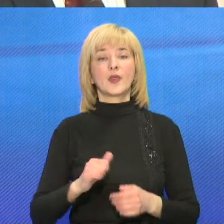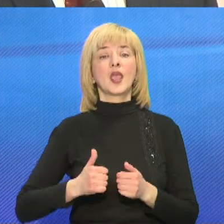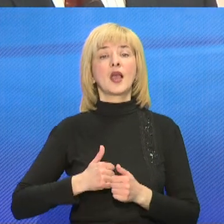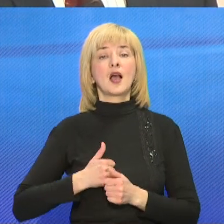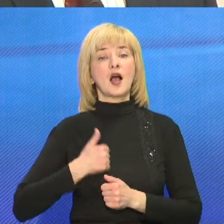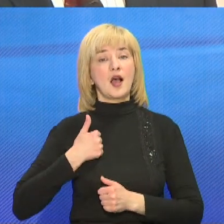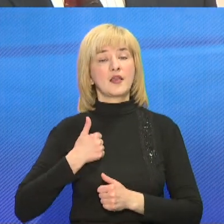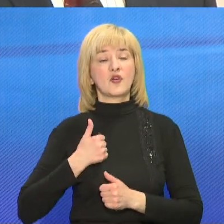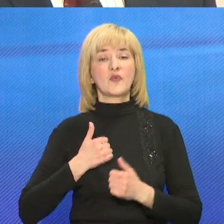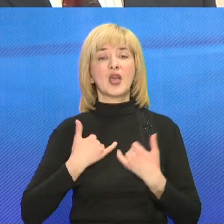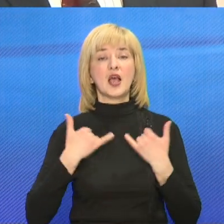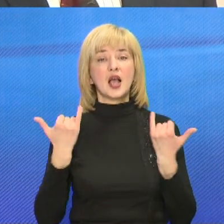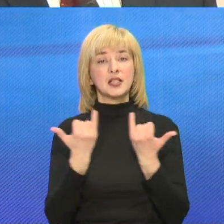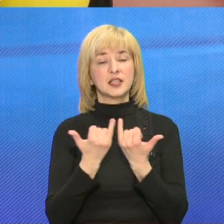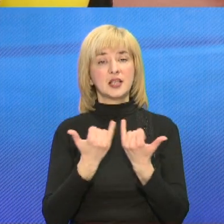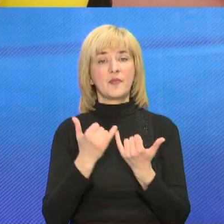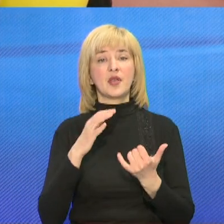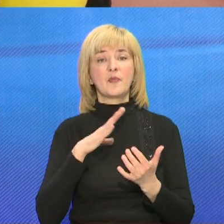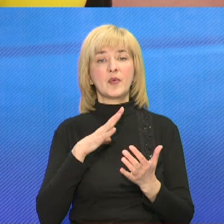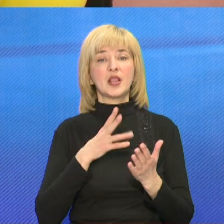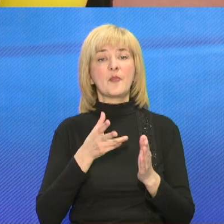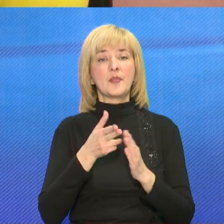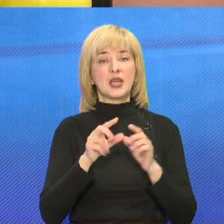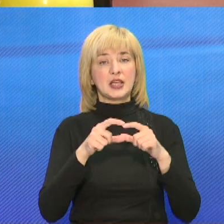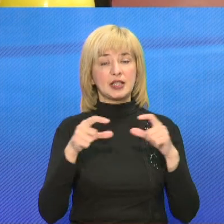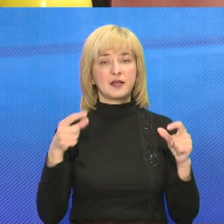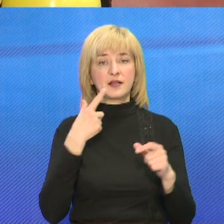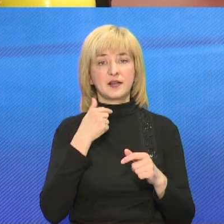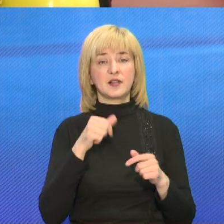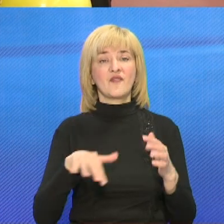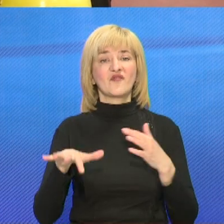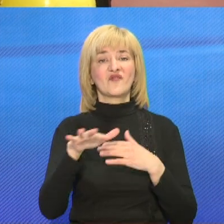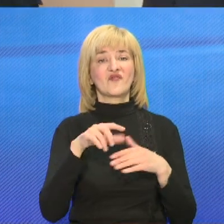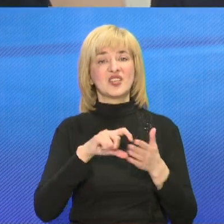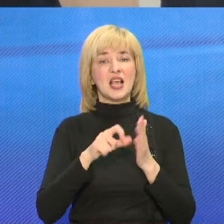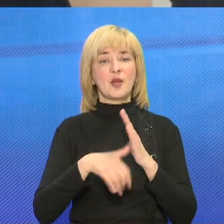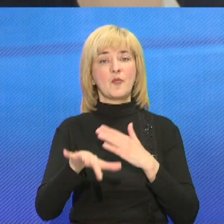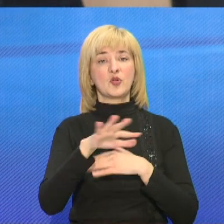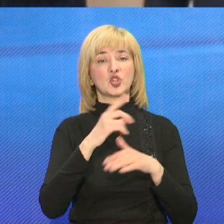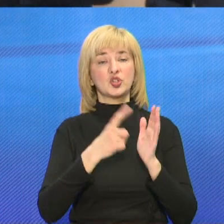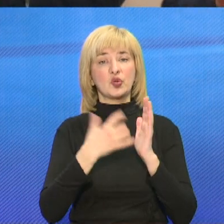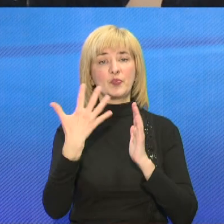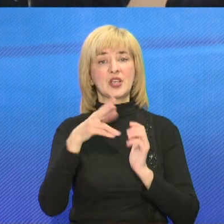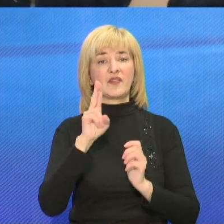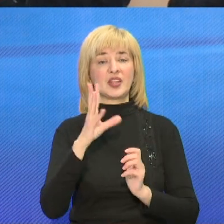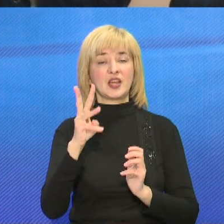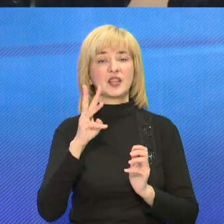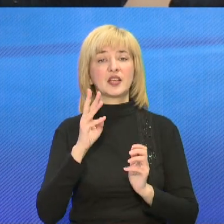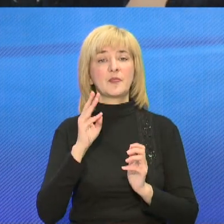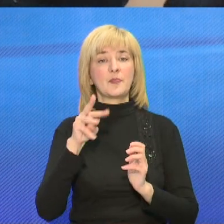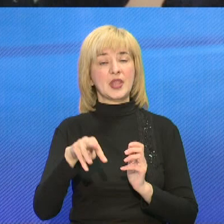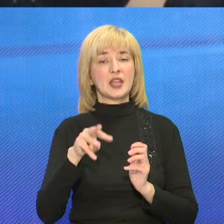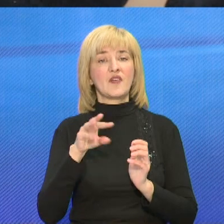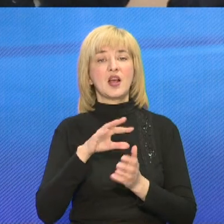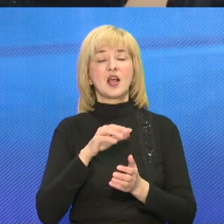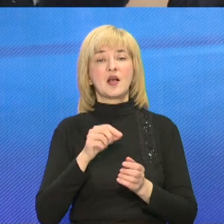Гоноровыми гостями урочистости «Червоная стужка» была перерезана у зале площадью 650 квадратных метров. Полный час даденное